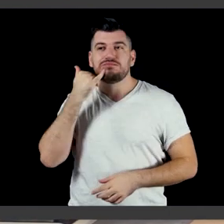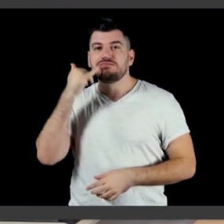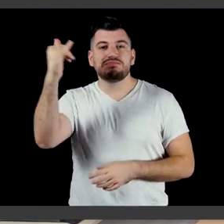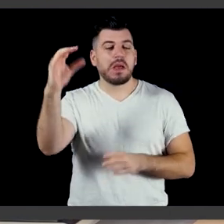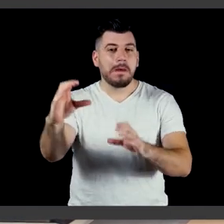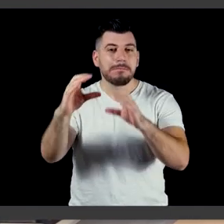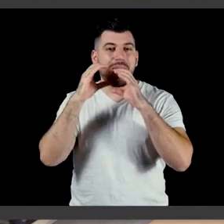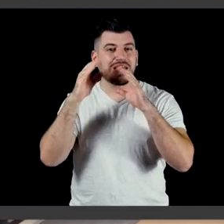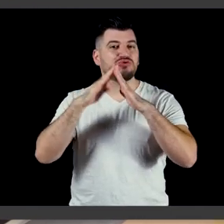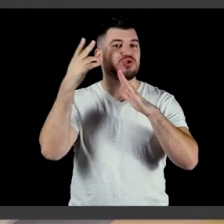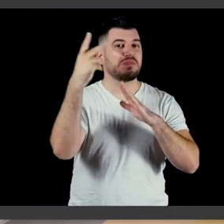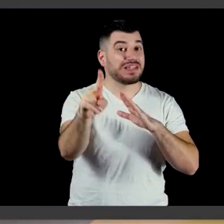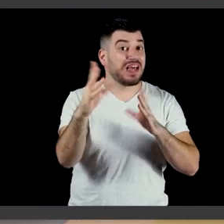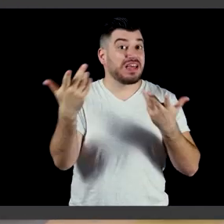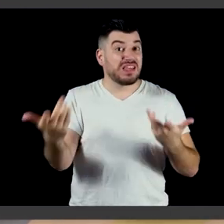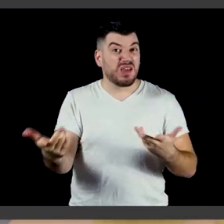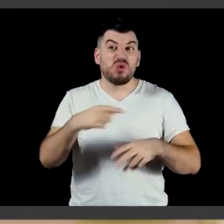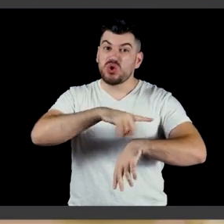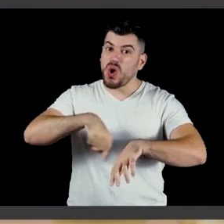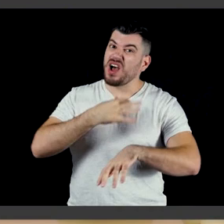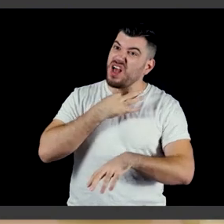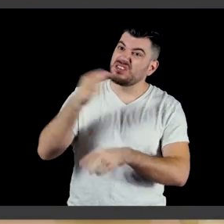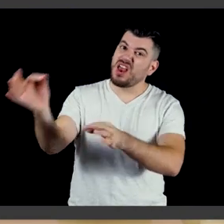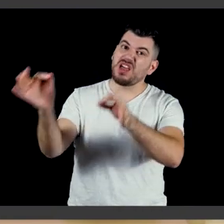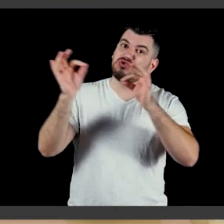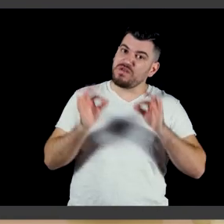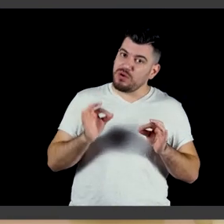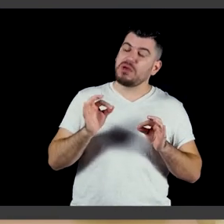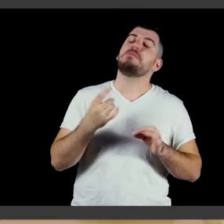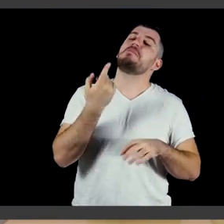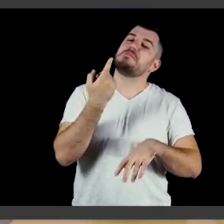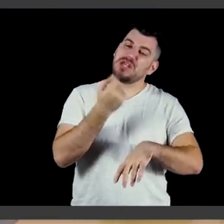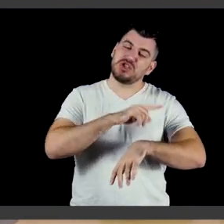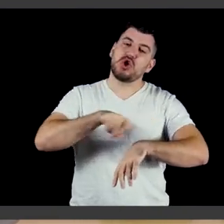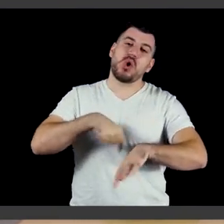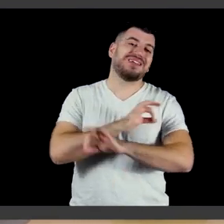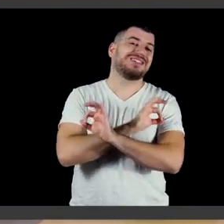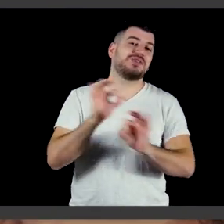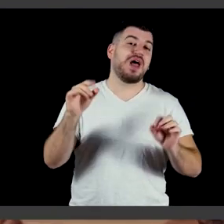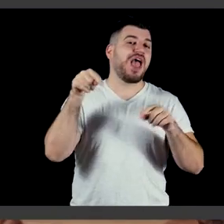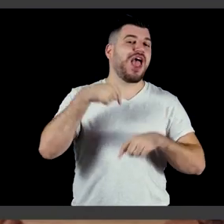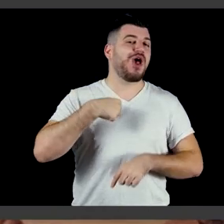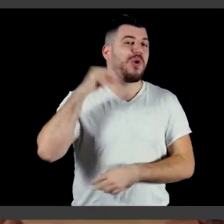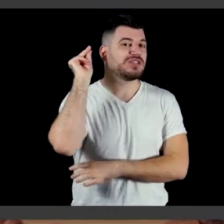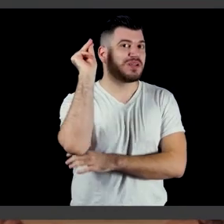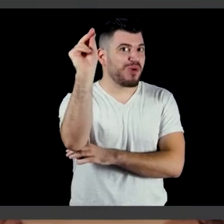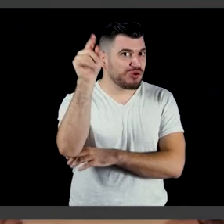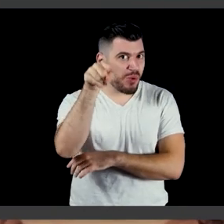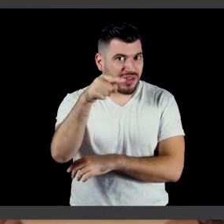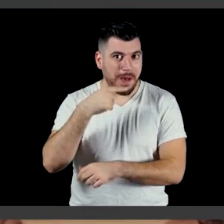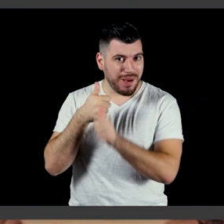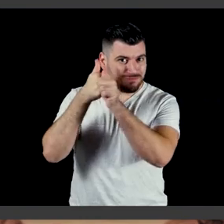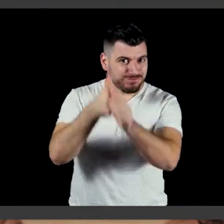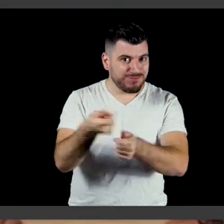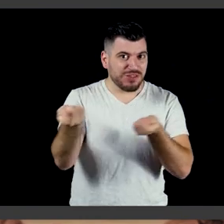και να παραγγείλετε ένα μπέργκερ στο σπίτι σας και πόση ώρα θα κάνει για να έρθει ένα μπέργκερ στο σπίτι σας? Τουλάχιστον μισή ώρα. Εγώ σας υπόσχομαι σήμερα ότι άμα ακολουθήσετε